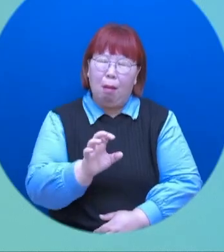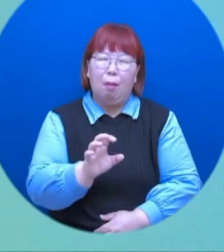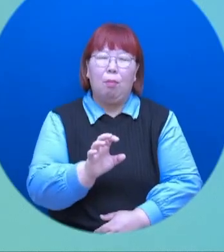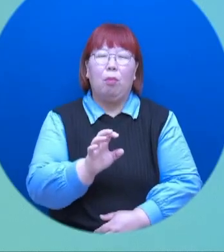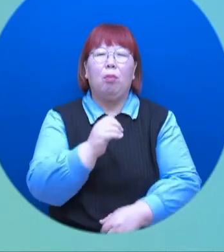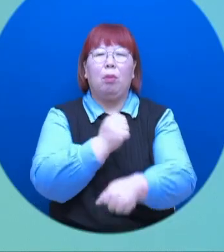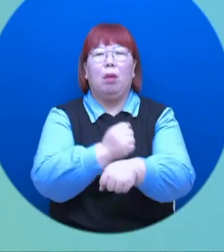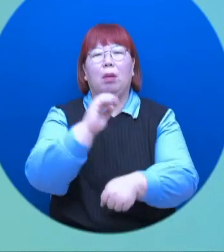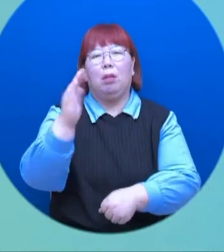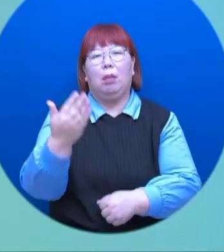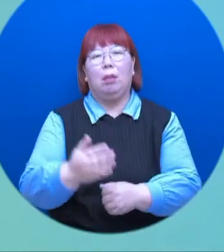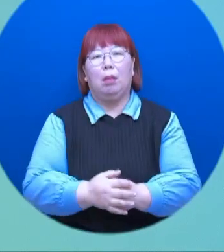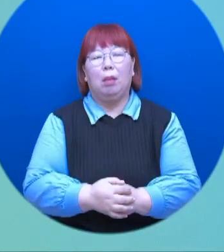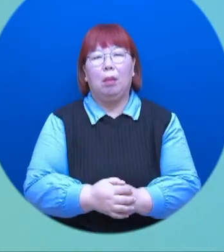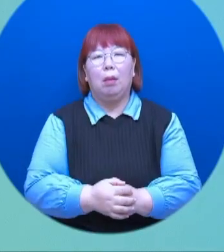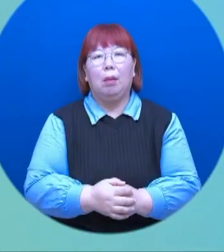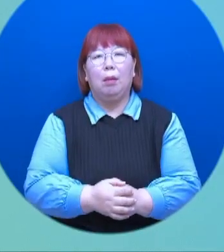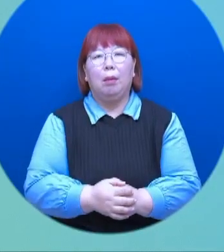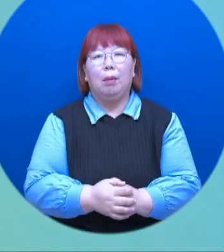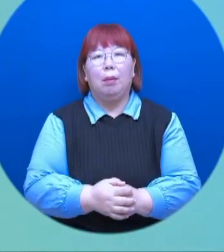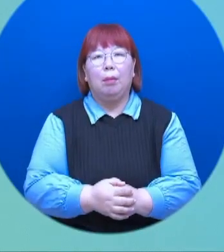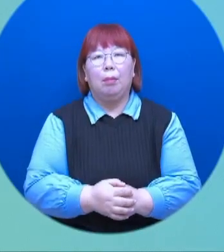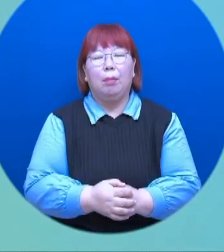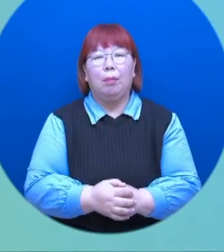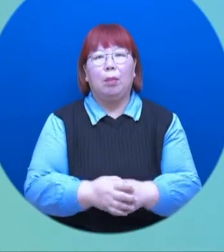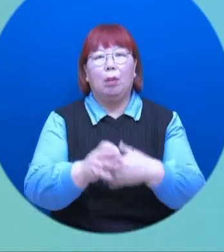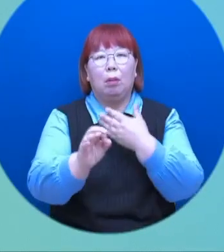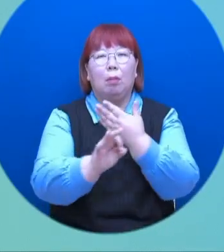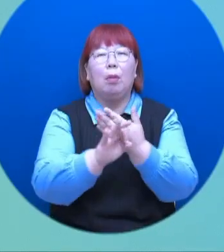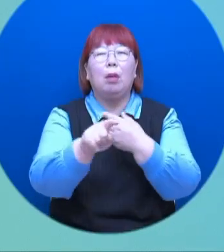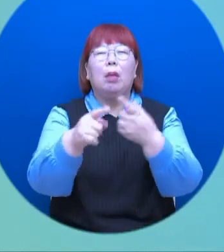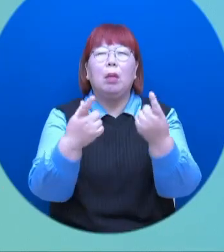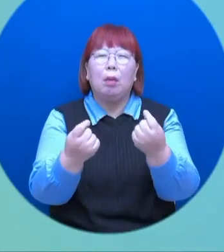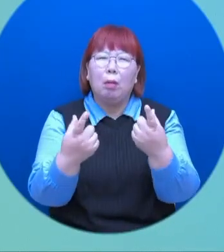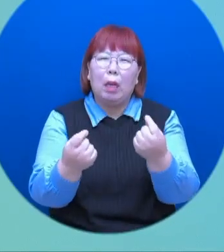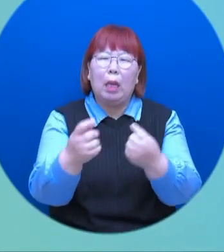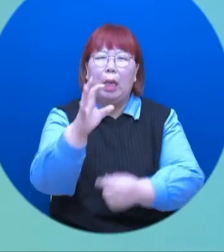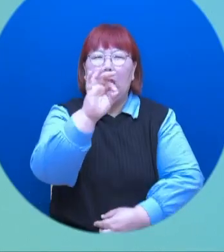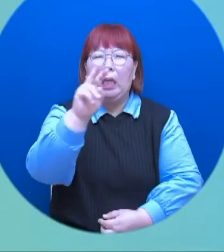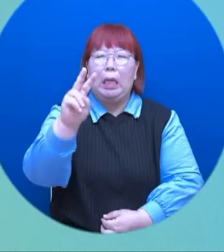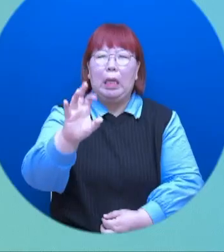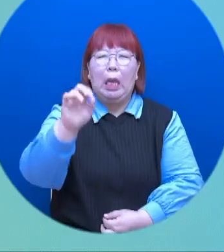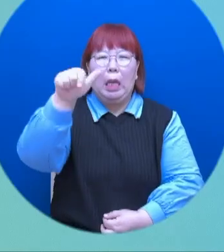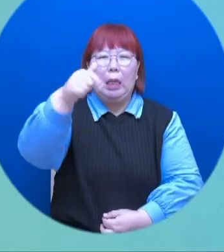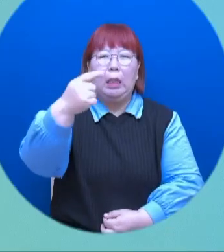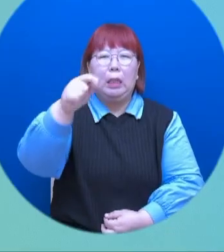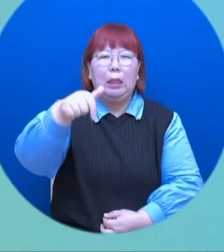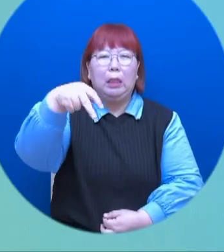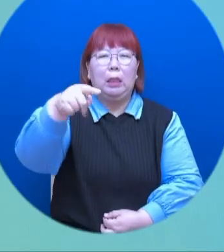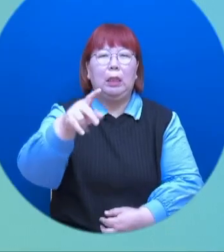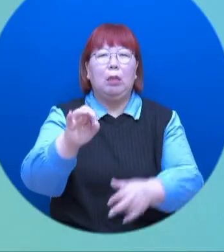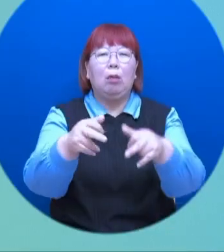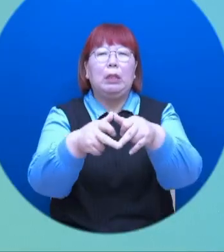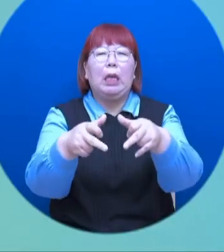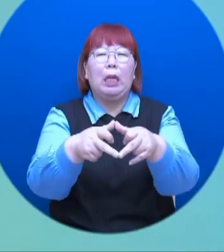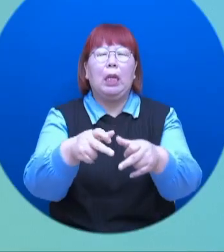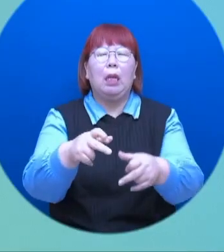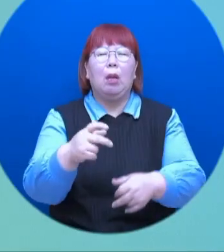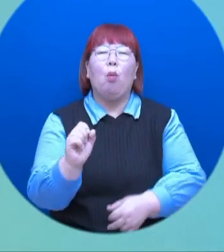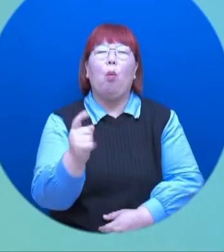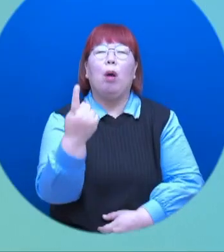하게 되는 거죠. 그렇다면 이와 같이 양극성 장애를 앓게 되는 원인,